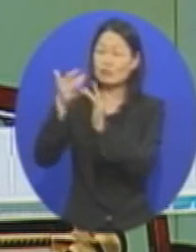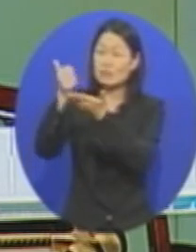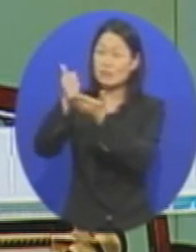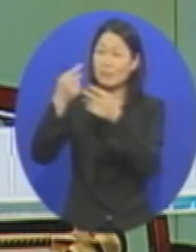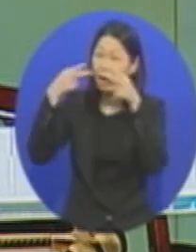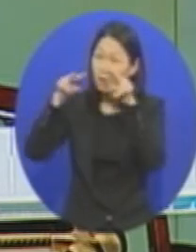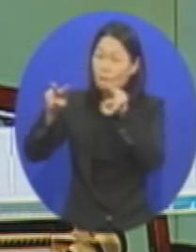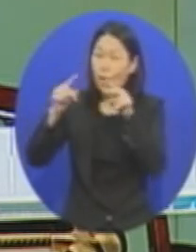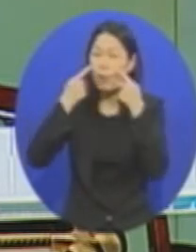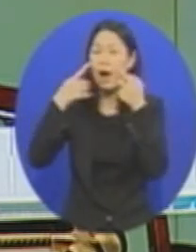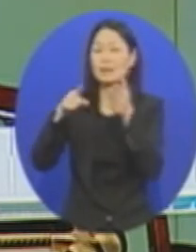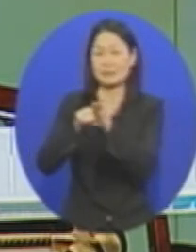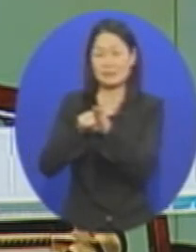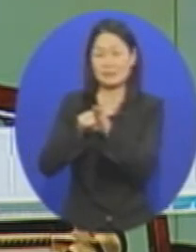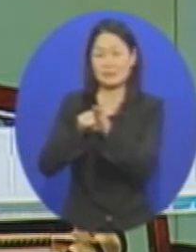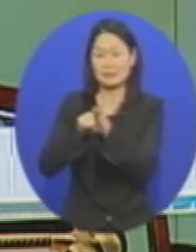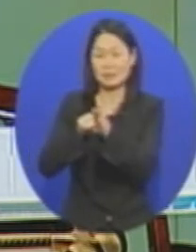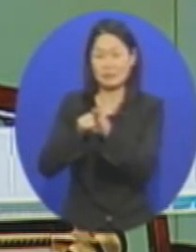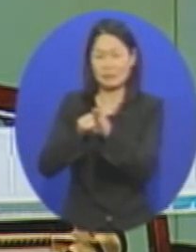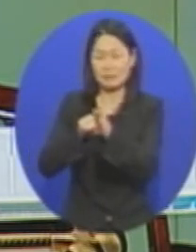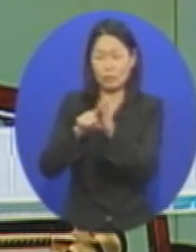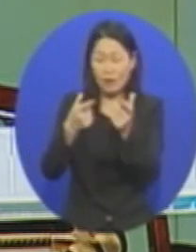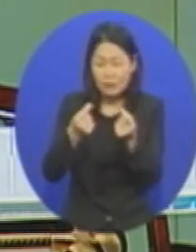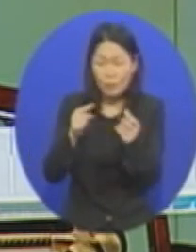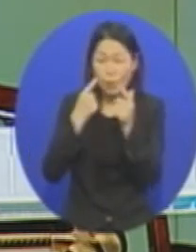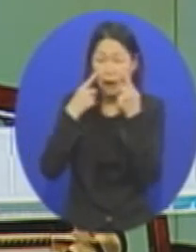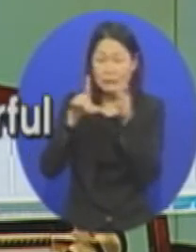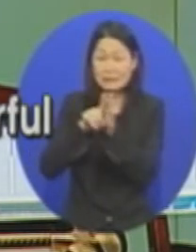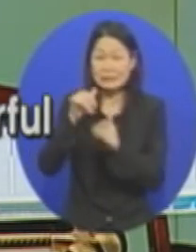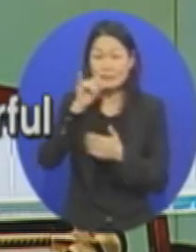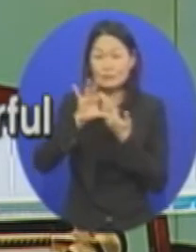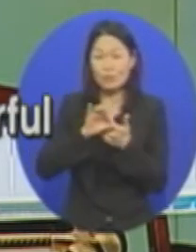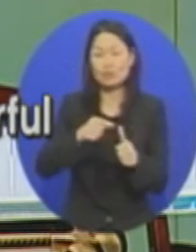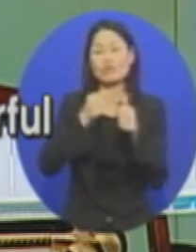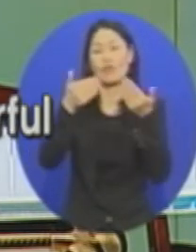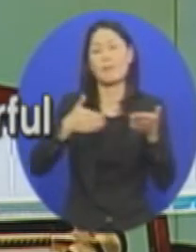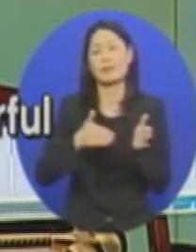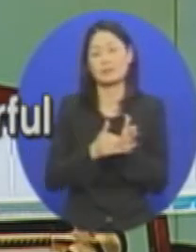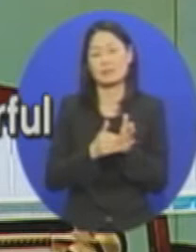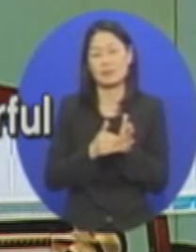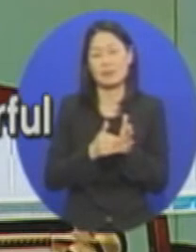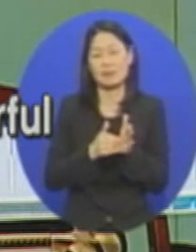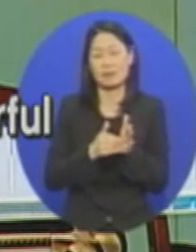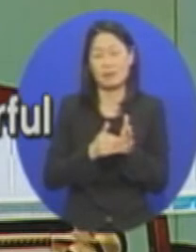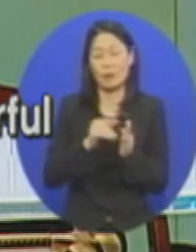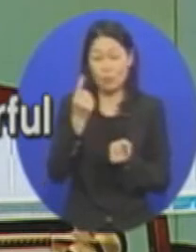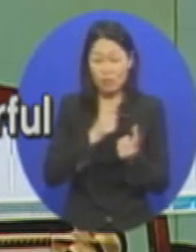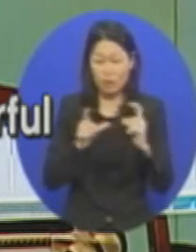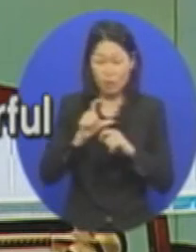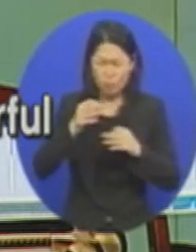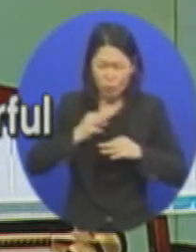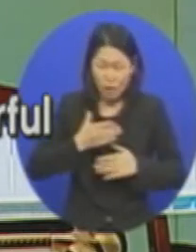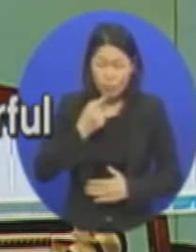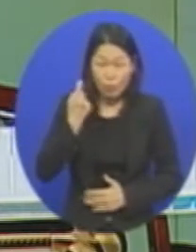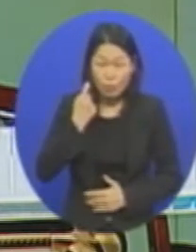와요 그러면 구원받아야 세상에 이 보다 더 놀라운 복음이 어디있나요